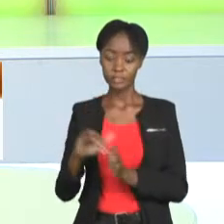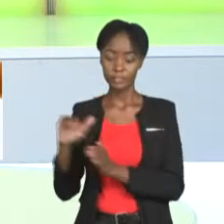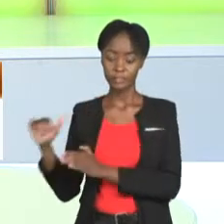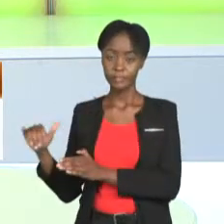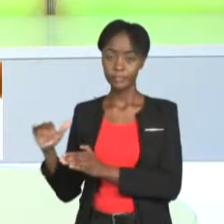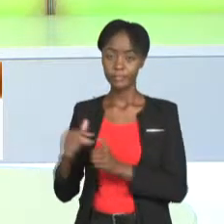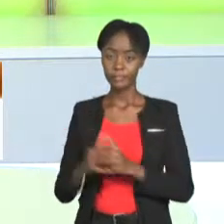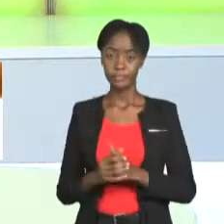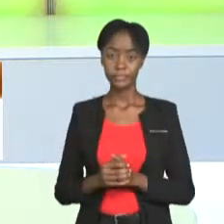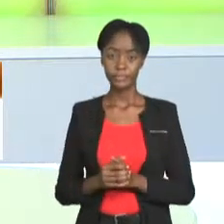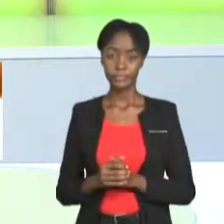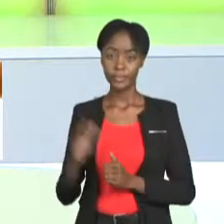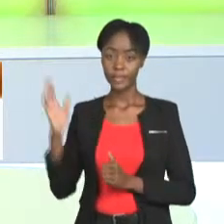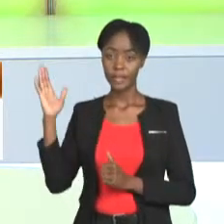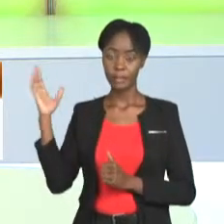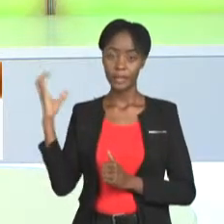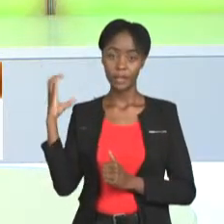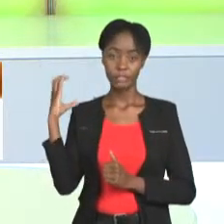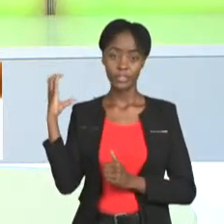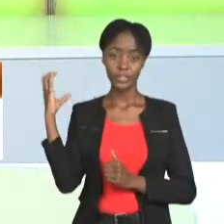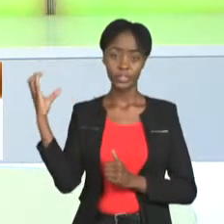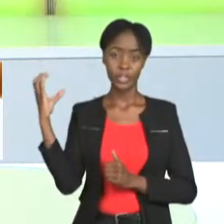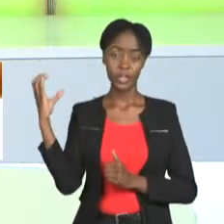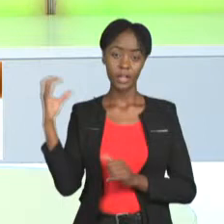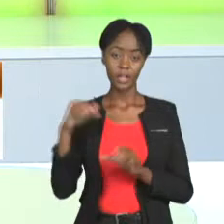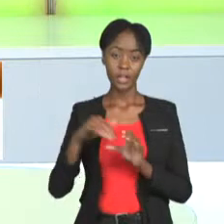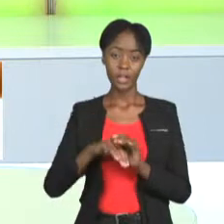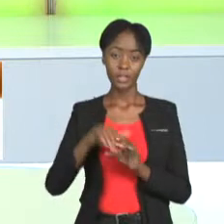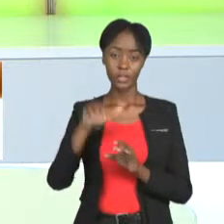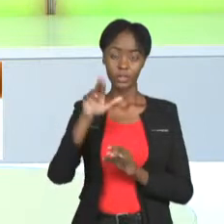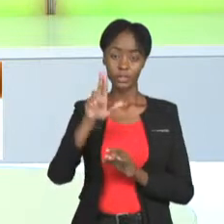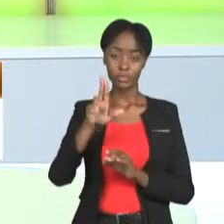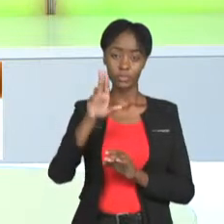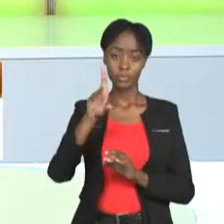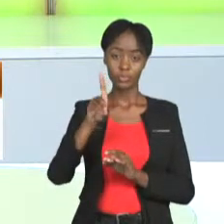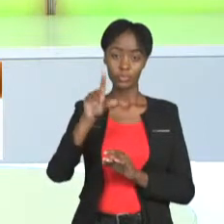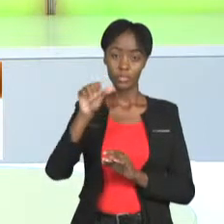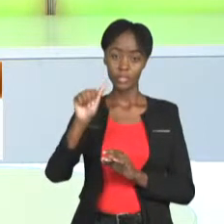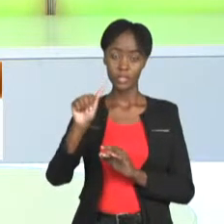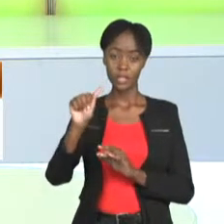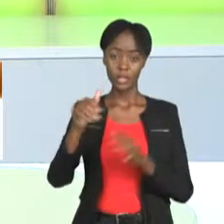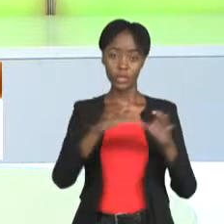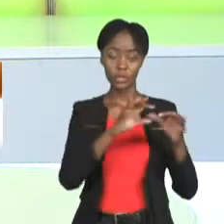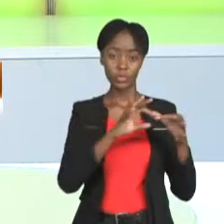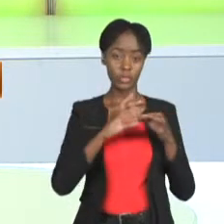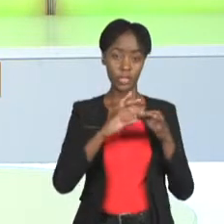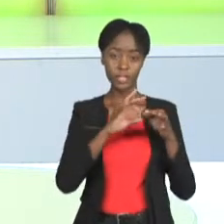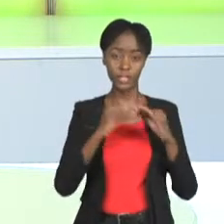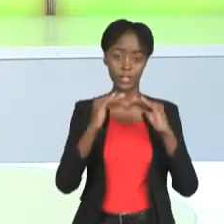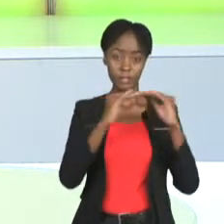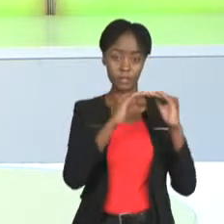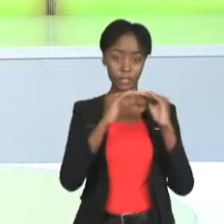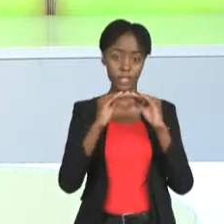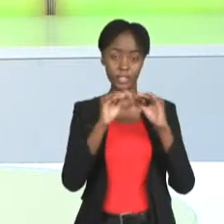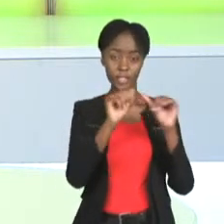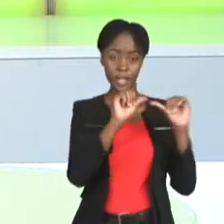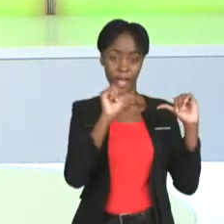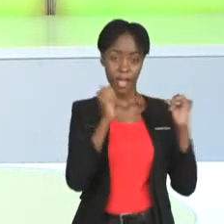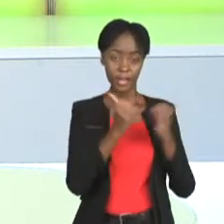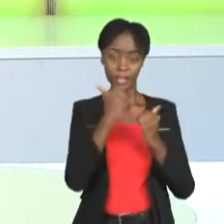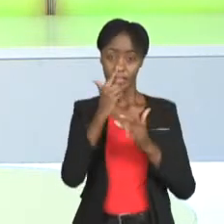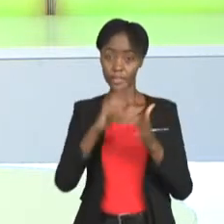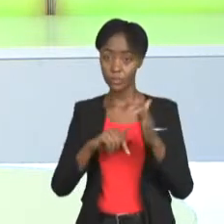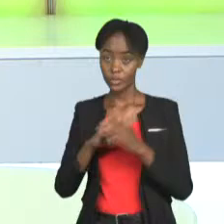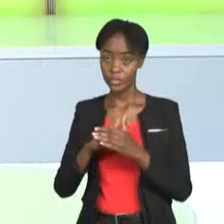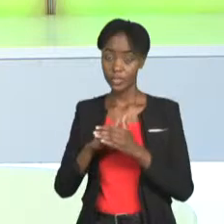tukianza taarifa zetu ni kwamba mwenyekiti wa chama cha United Democratic Alliance UDA Johnston Muthama ametabiri ushindi wa naibu wa Rais William